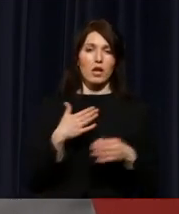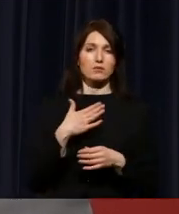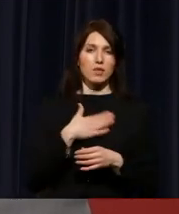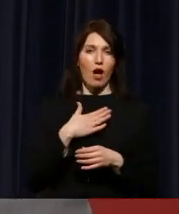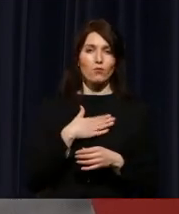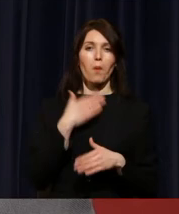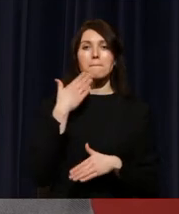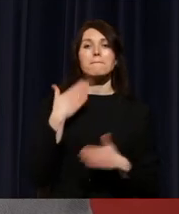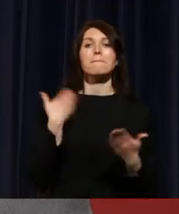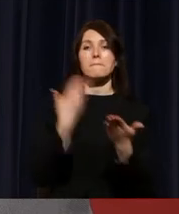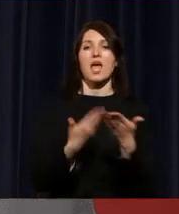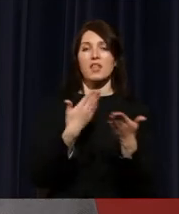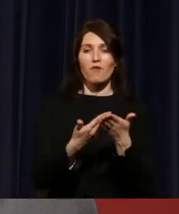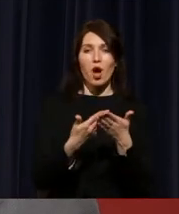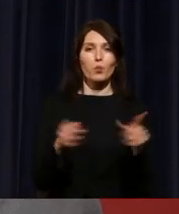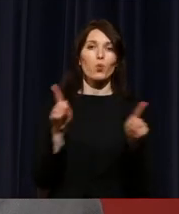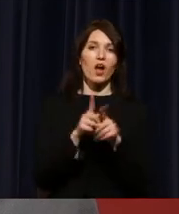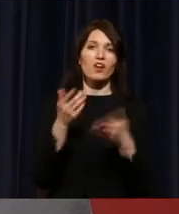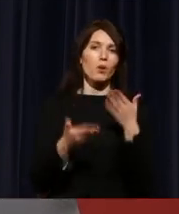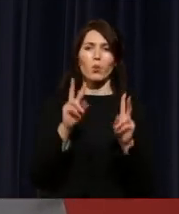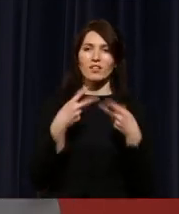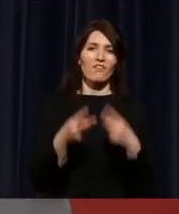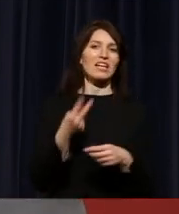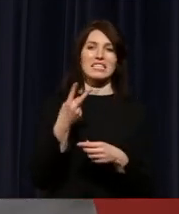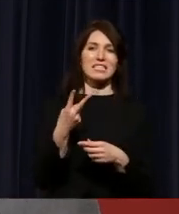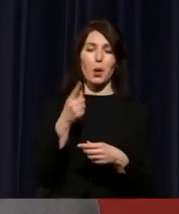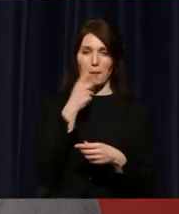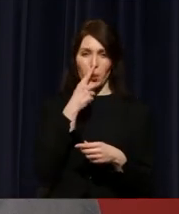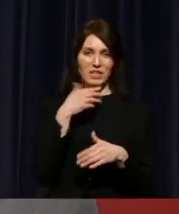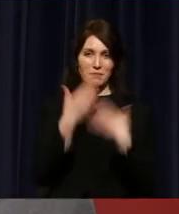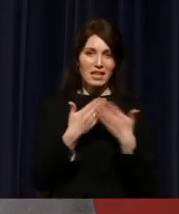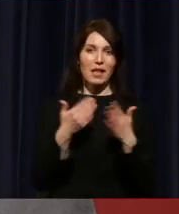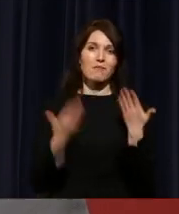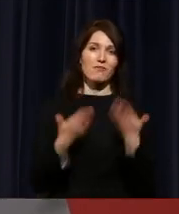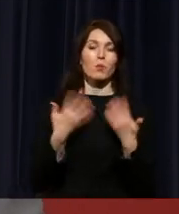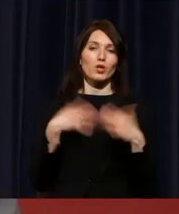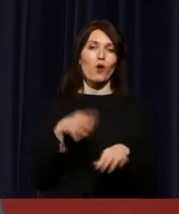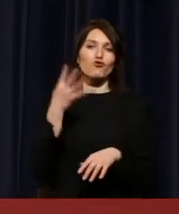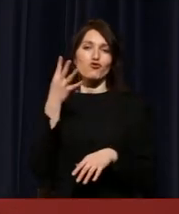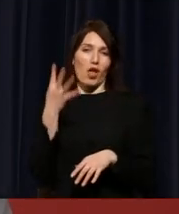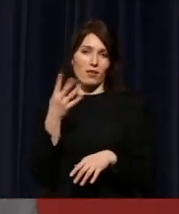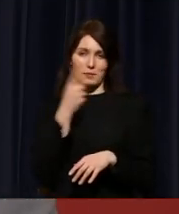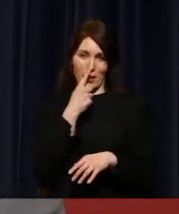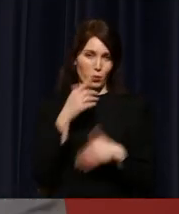te piedāvājumu un varbūt tās jau nevajadzēs divās minūtēs pieteikties, bet būs jau četrās varbūt.